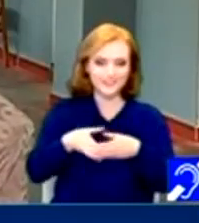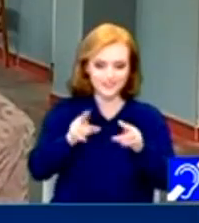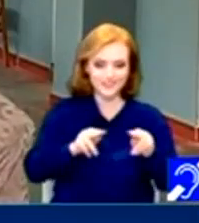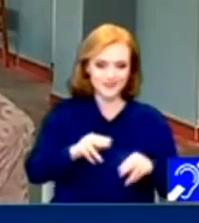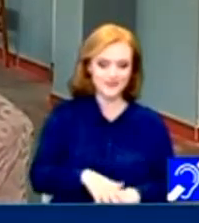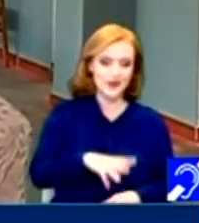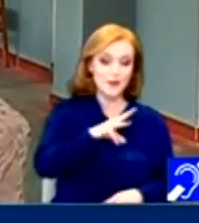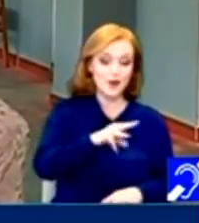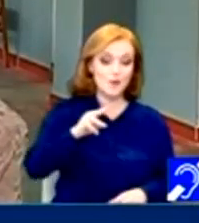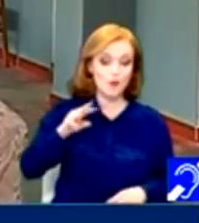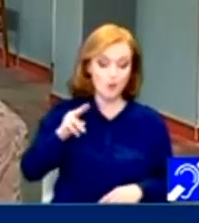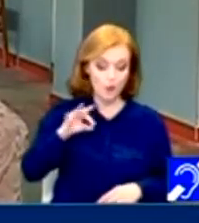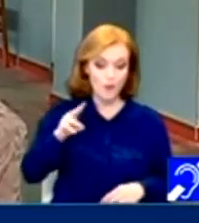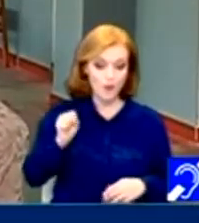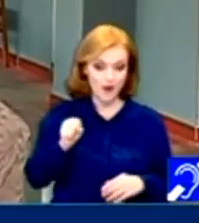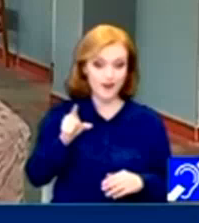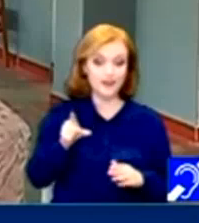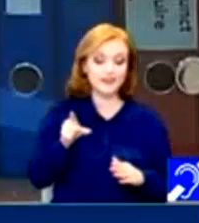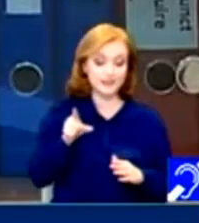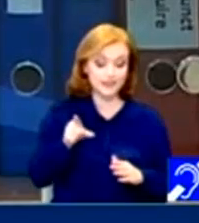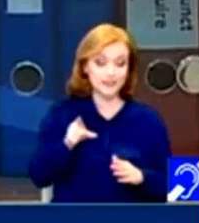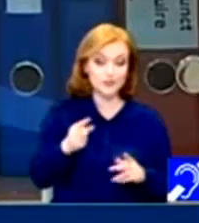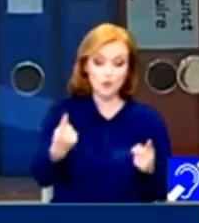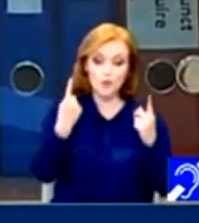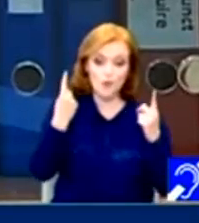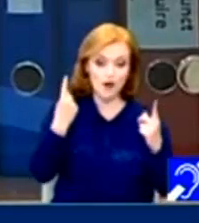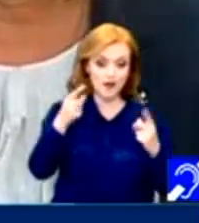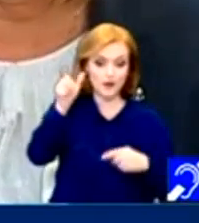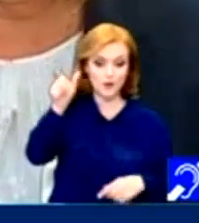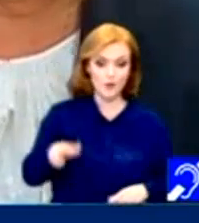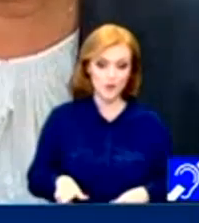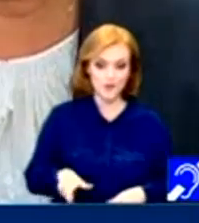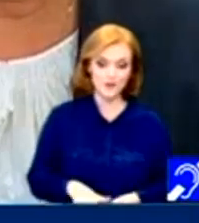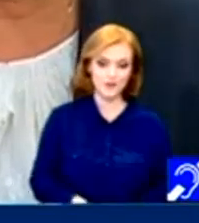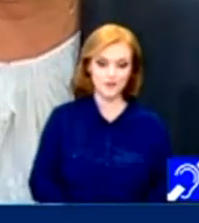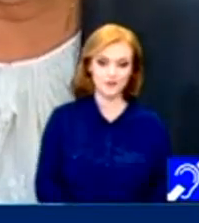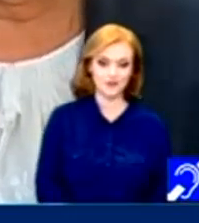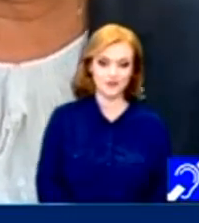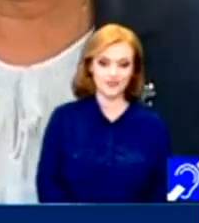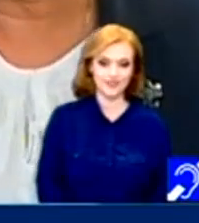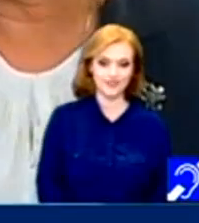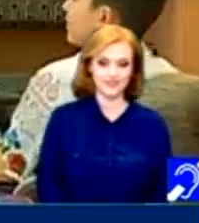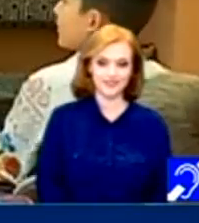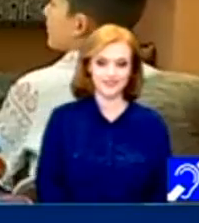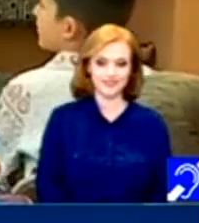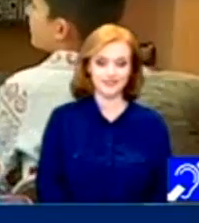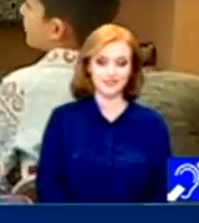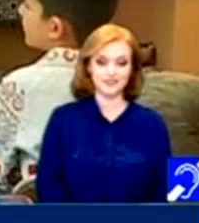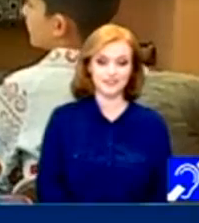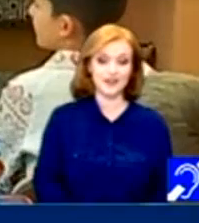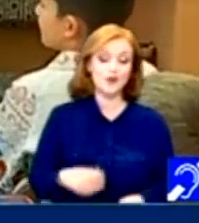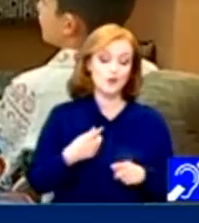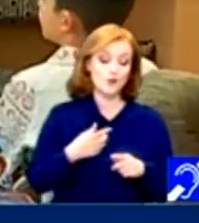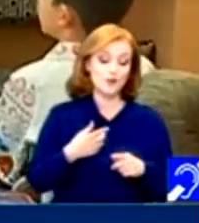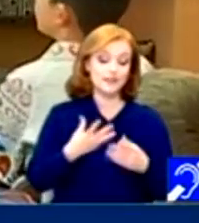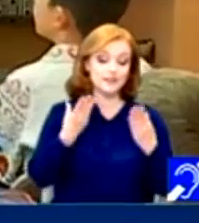Maria Popa face parte dintr-o categorie de oameni cu literă mare. Se implică, nu pur și simplu, cu o activitate, dar cu sufletul. Cu ocazia